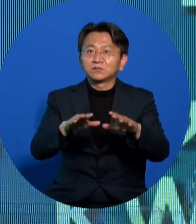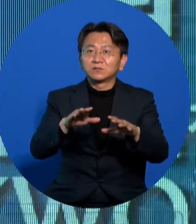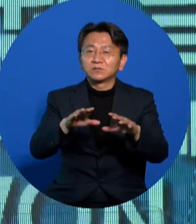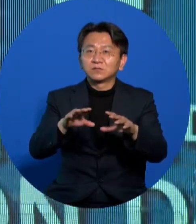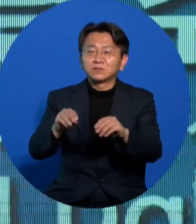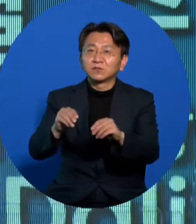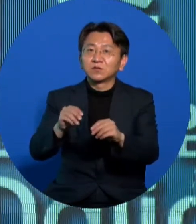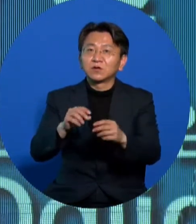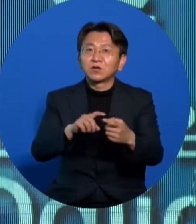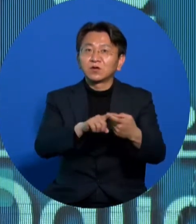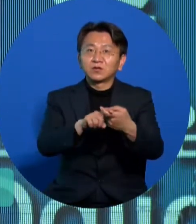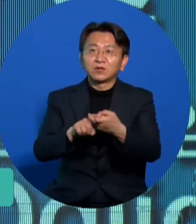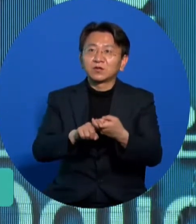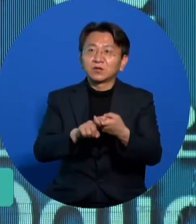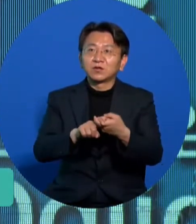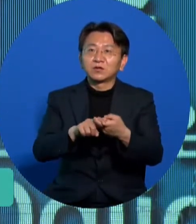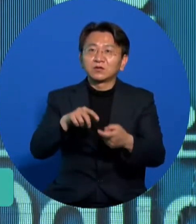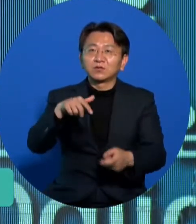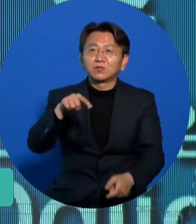대표님이십니다.